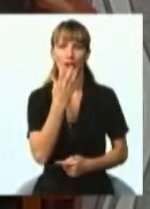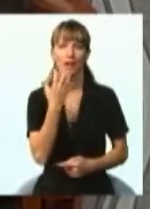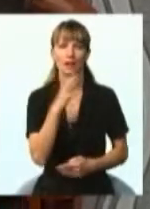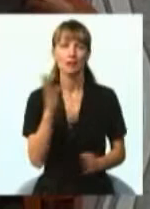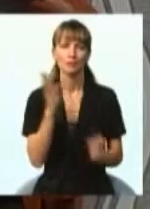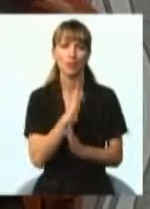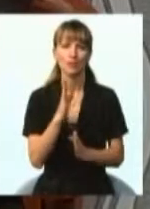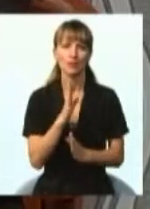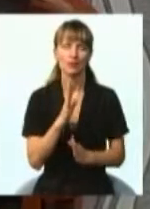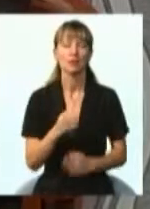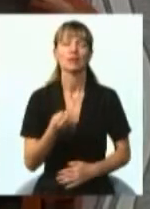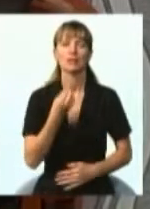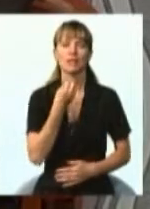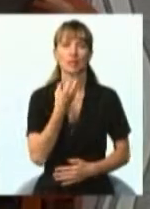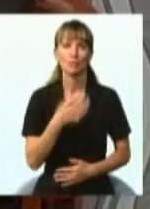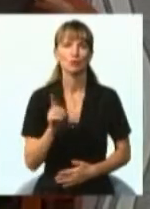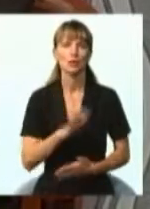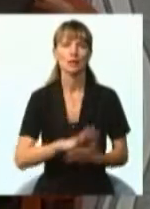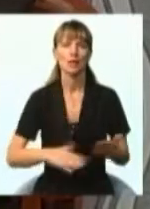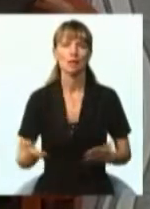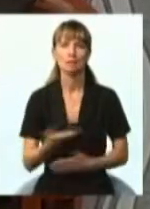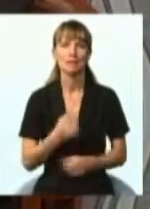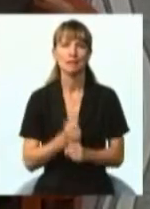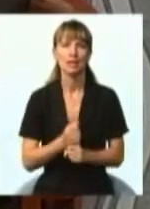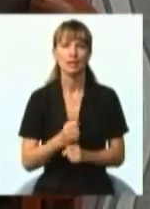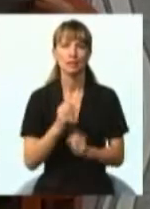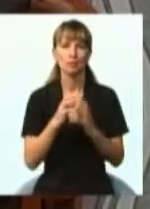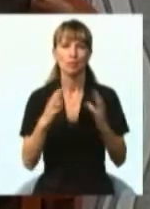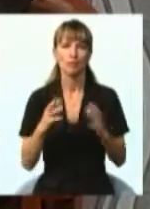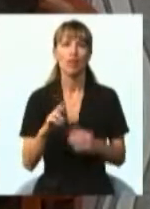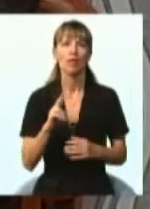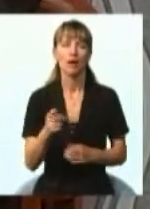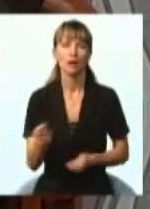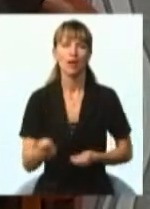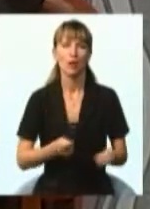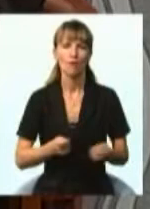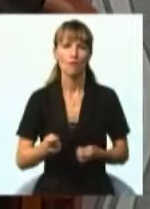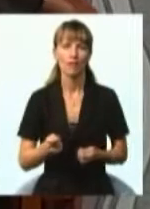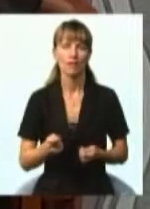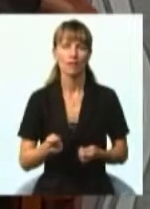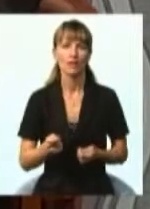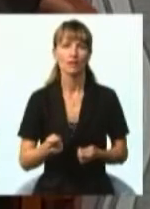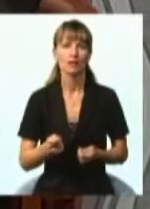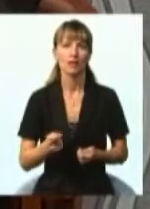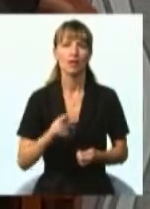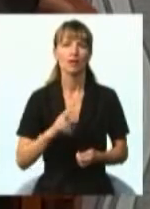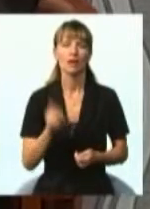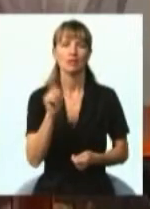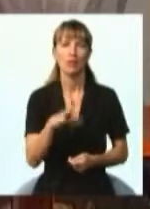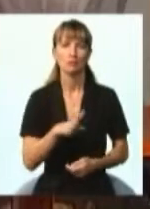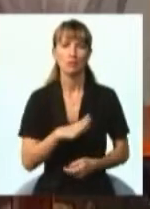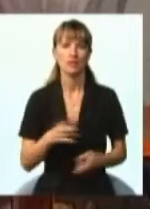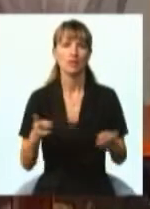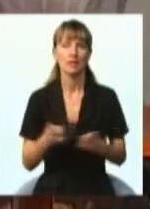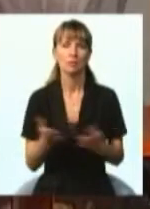гарячим повітрям. Добре. Що далі ми робимо з повітряною кулею? Як нею керувати? Як там бути?